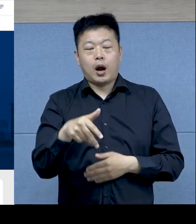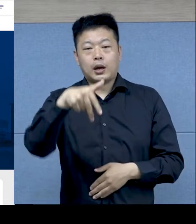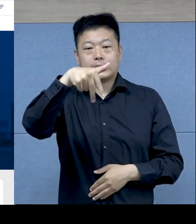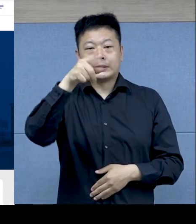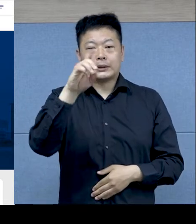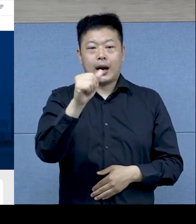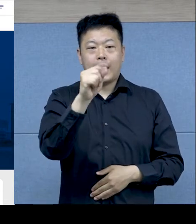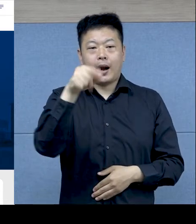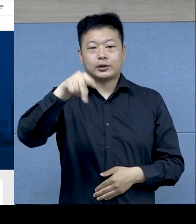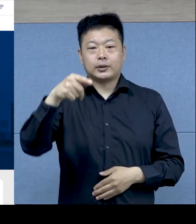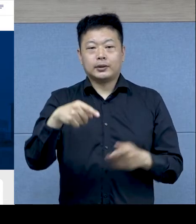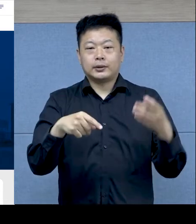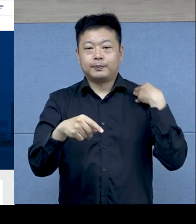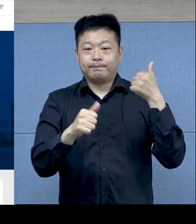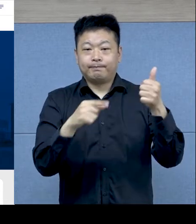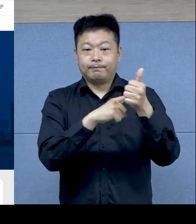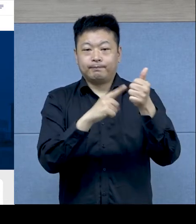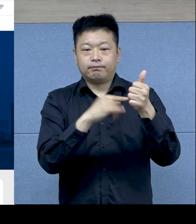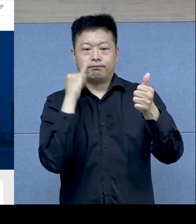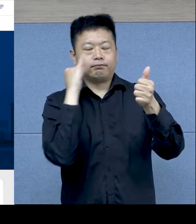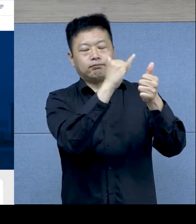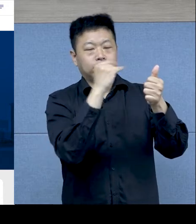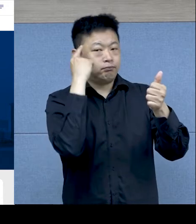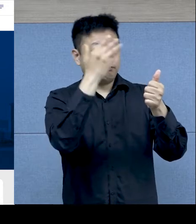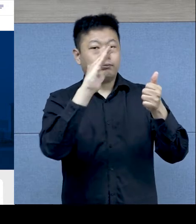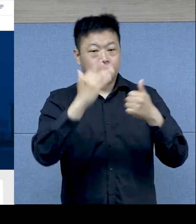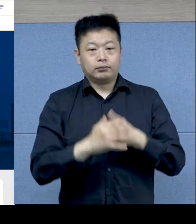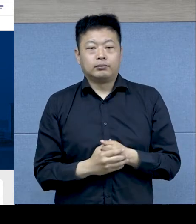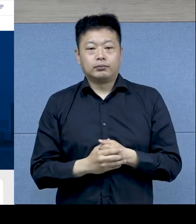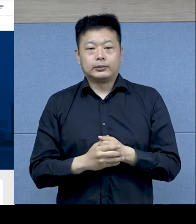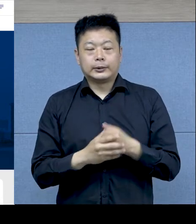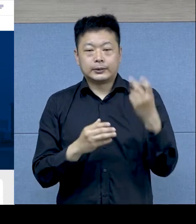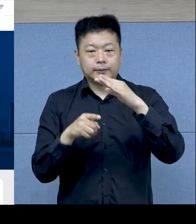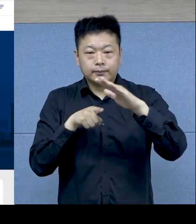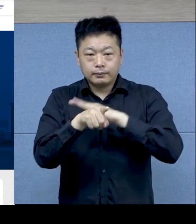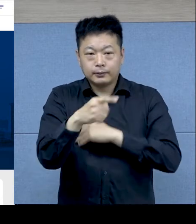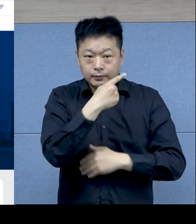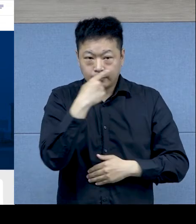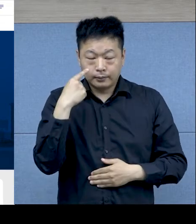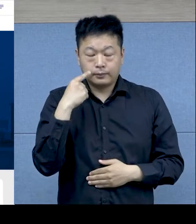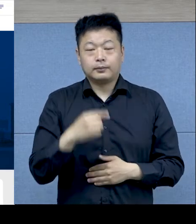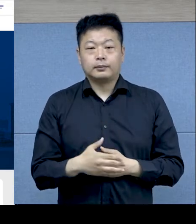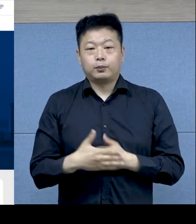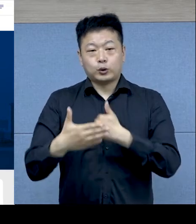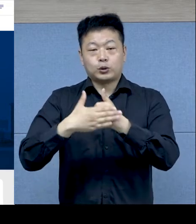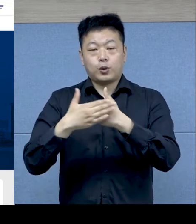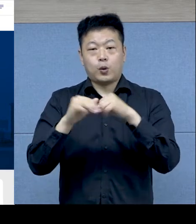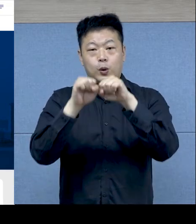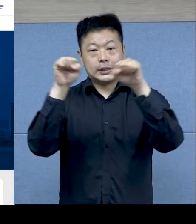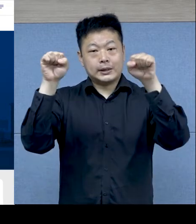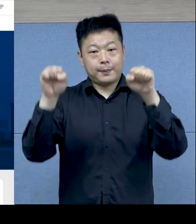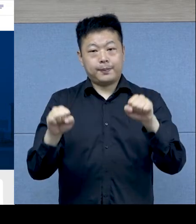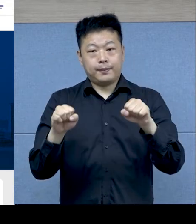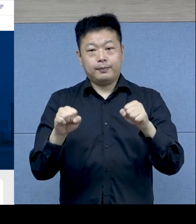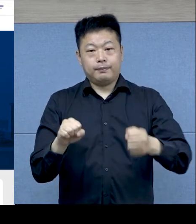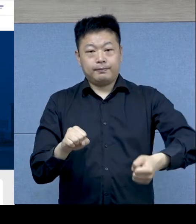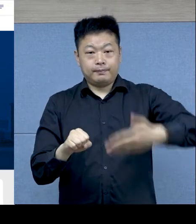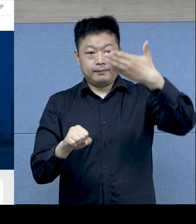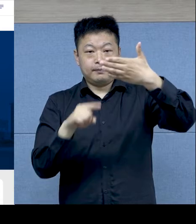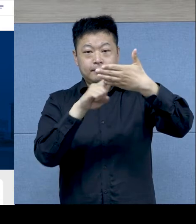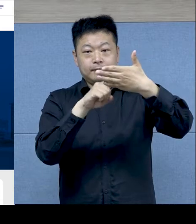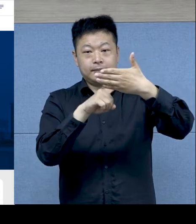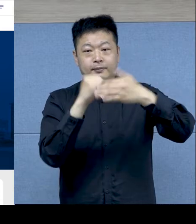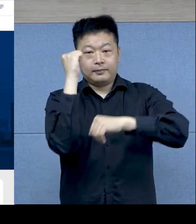문의를 주시면 되겠습니다. 네, 그러면 아까 로그인을 하시면 보조금 통합관리 시스템 이제